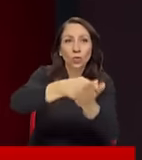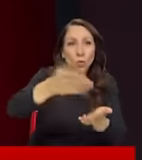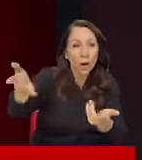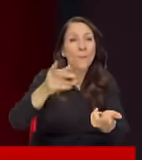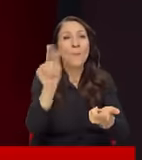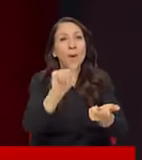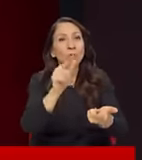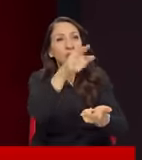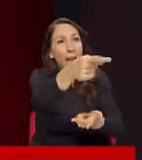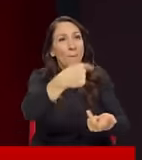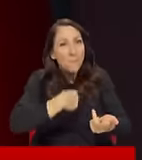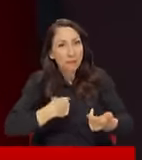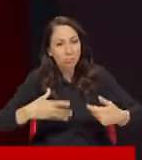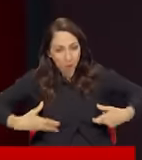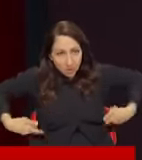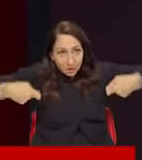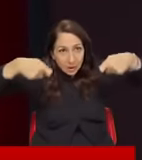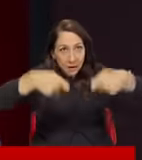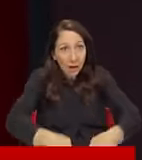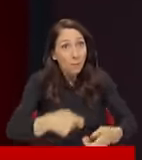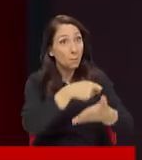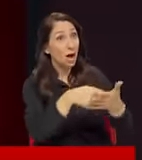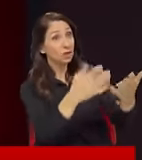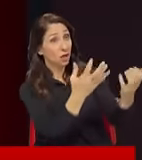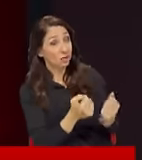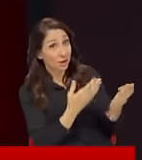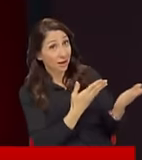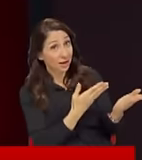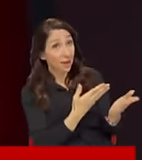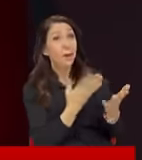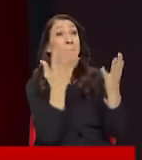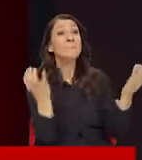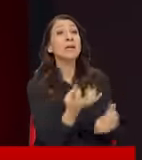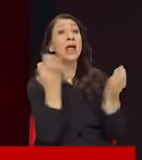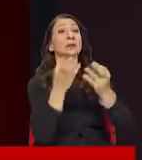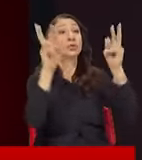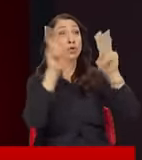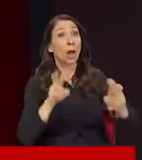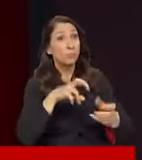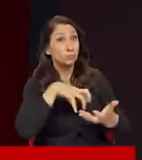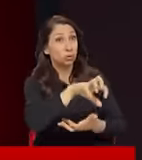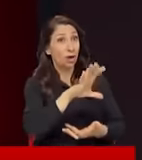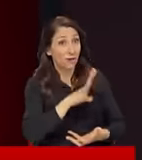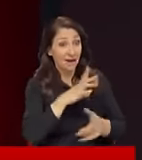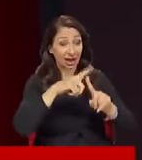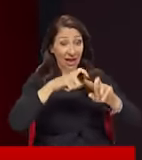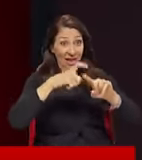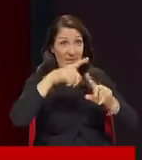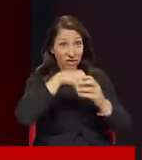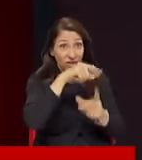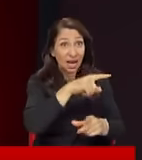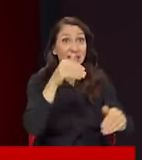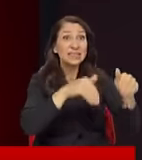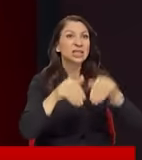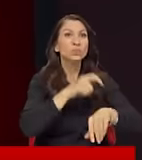para, memurun, sizin, benim cebimden çıkan parayla maaş alacaksın. Milyarlarca dolarlık bütçe yöneteceksin TRT'de.